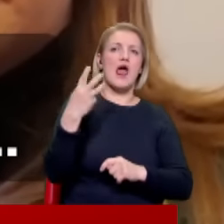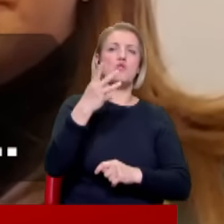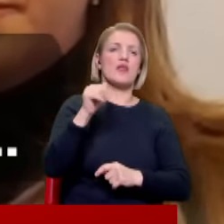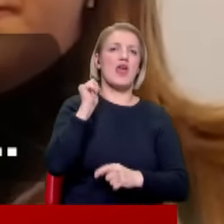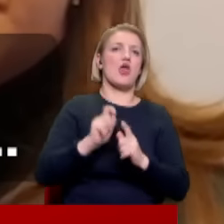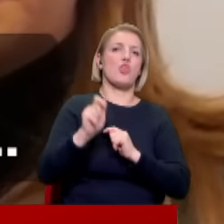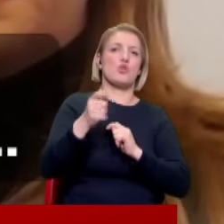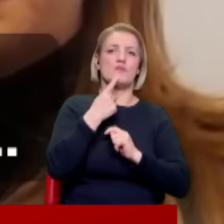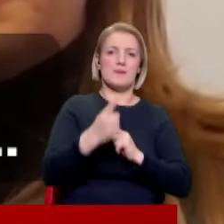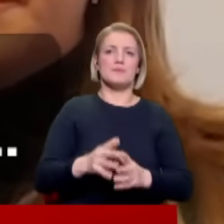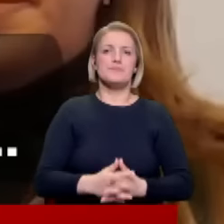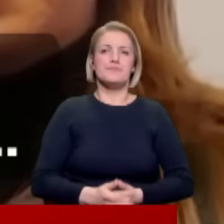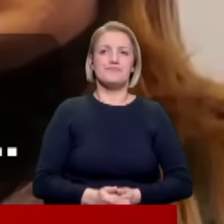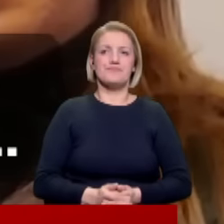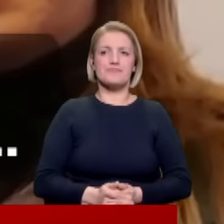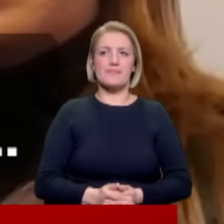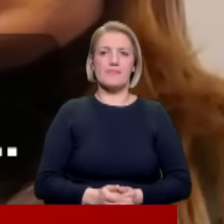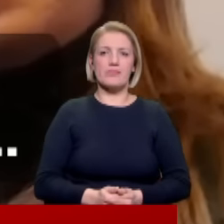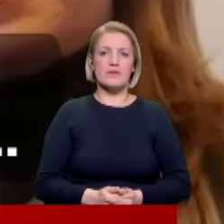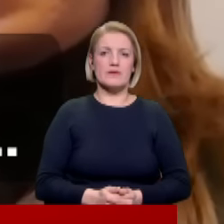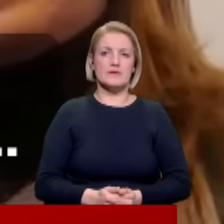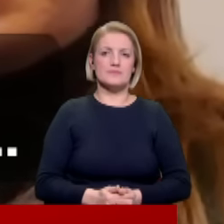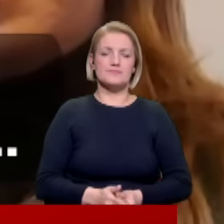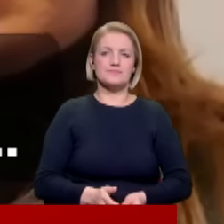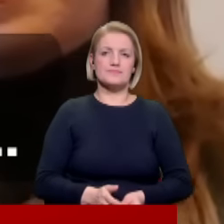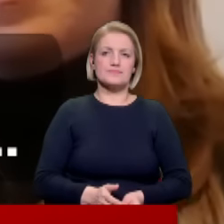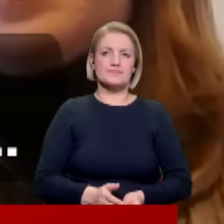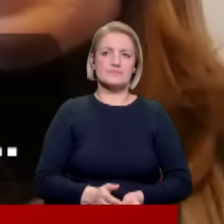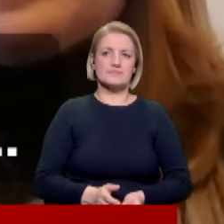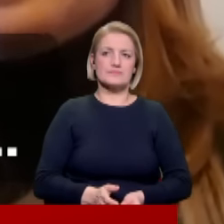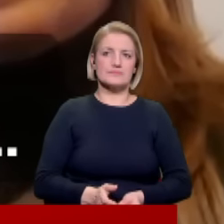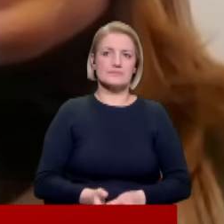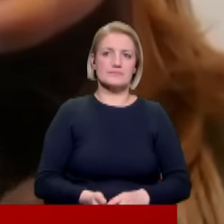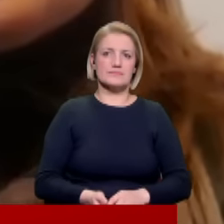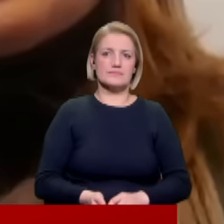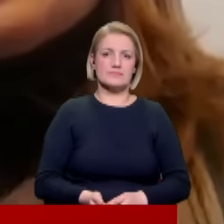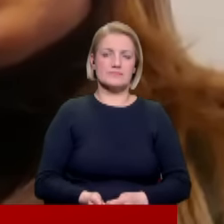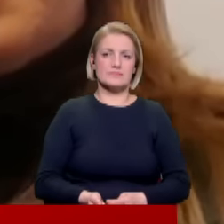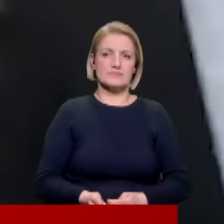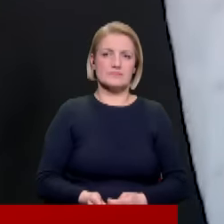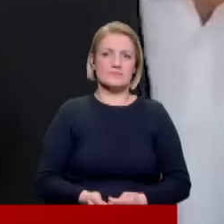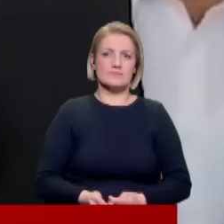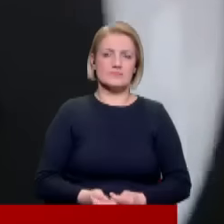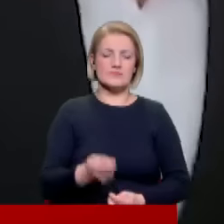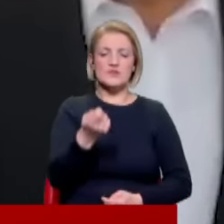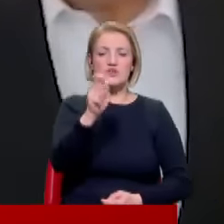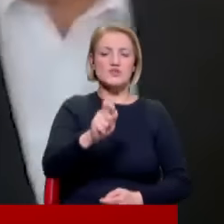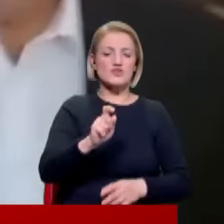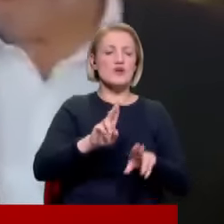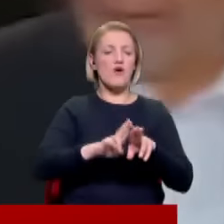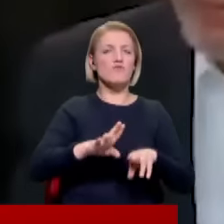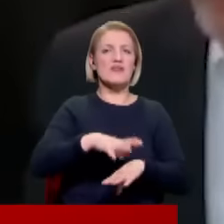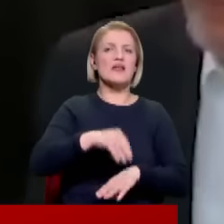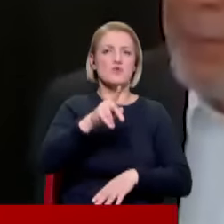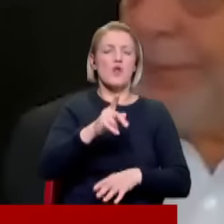ayında 15'ten başlıyor. Hemen Nisan'a gelmeden 20'yi buluyoruz. Temmuz'a gelmeden 27'yi buluyoruz. İşçi konfederasyonlarının